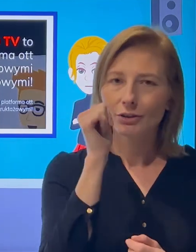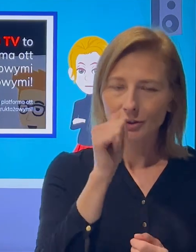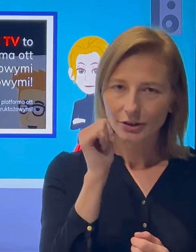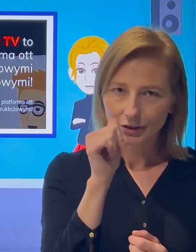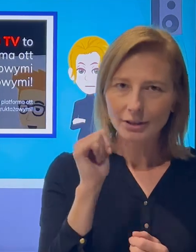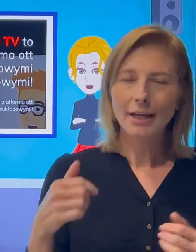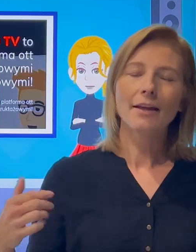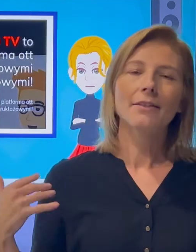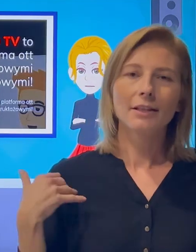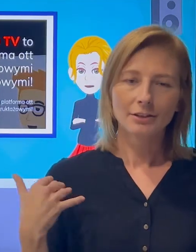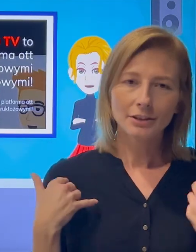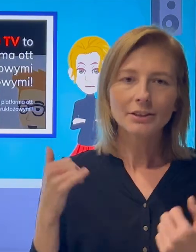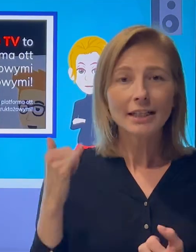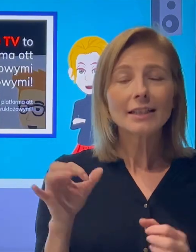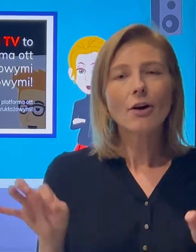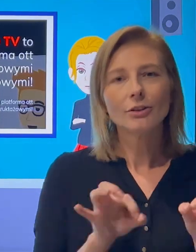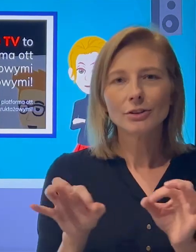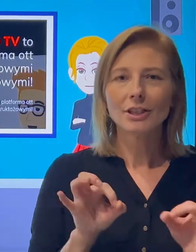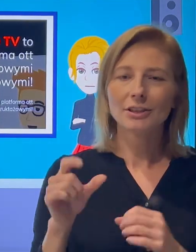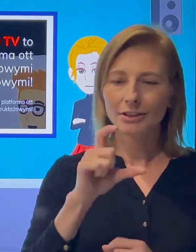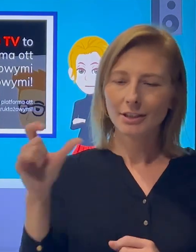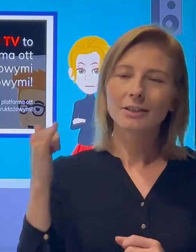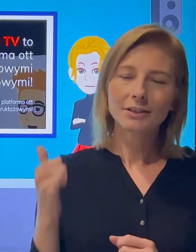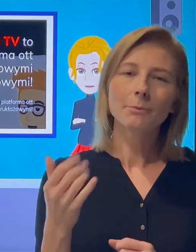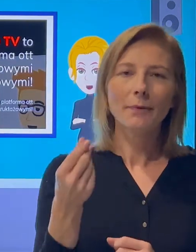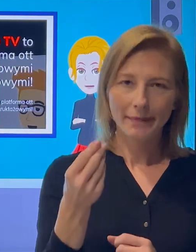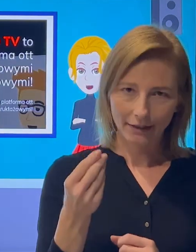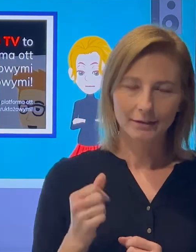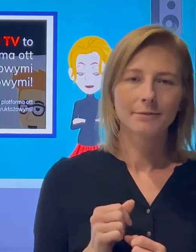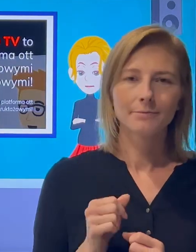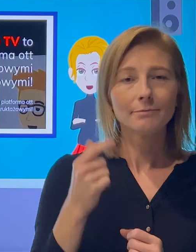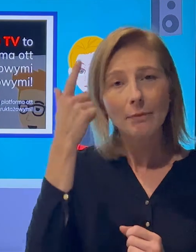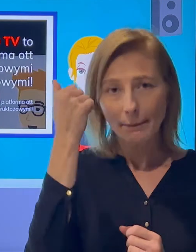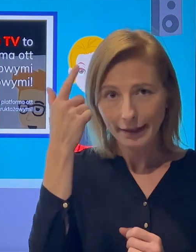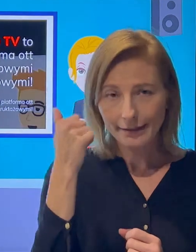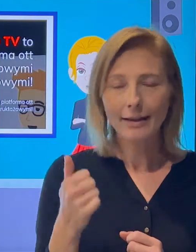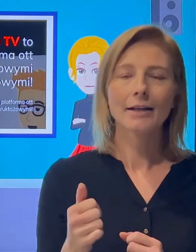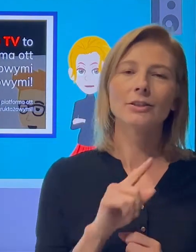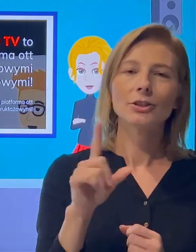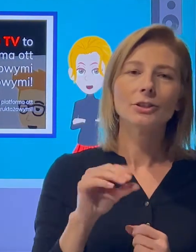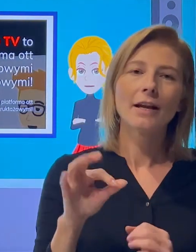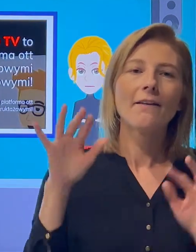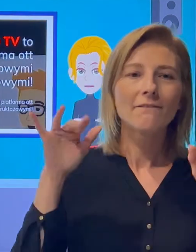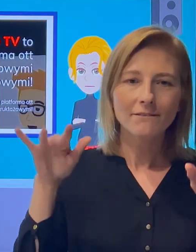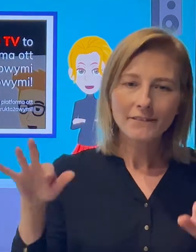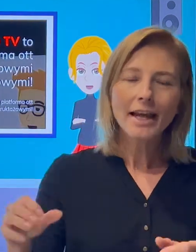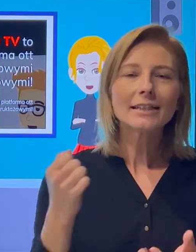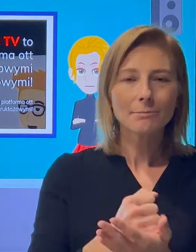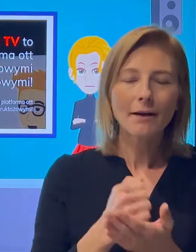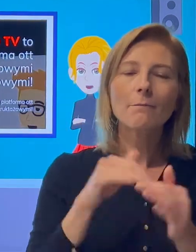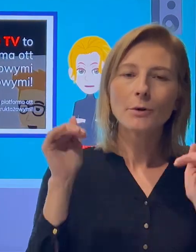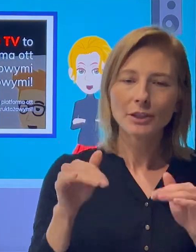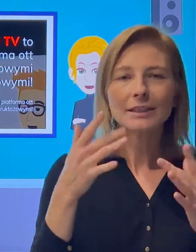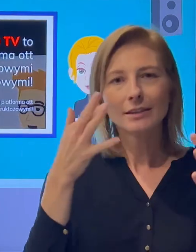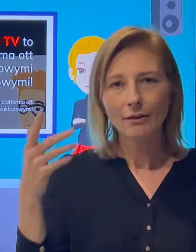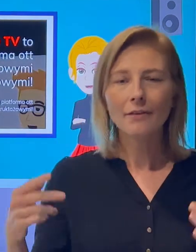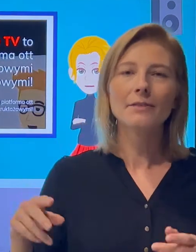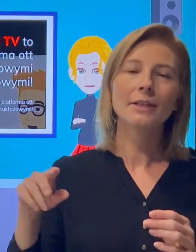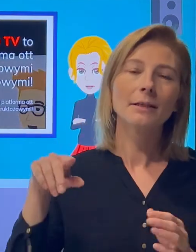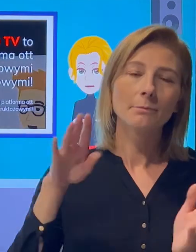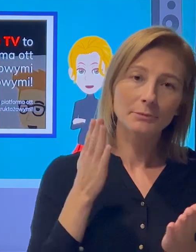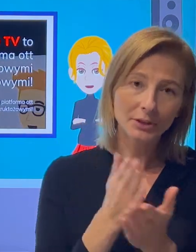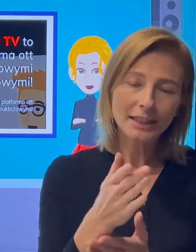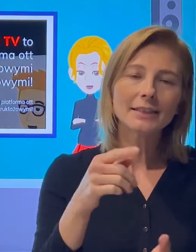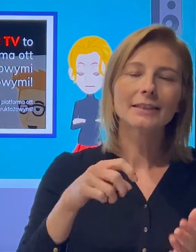pozwolą zaoszczędzić dużo czasu, a także pieniędzy. Pamiętajcie, że wiele spraw możecie załatwić przez internet, nie ryzykując przy